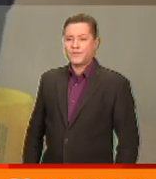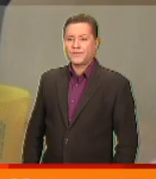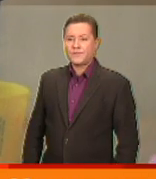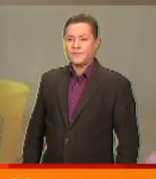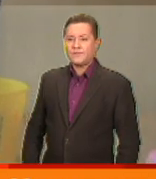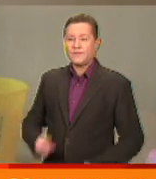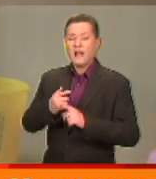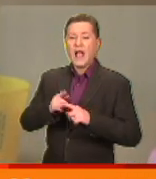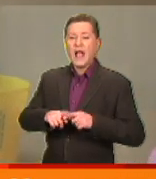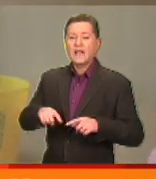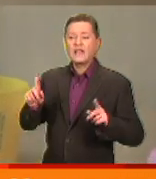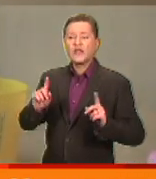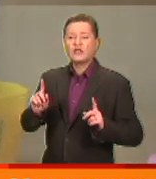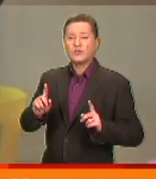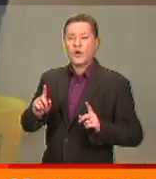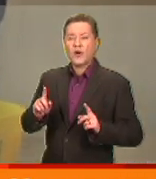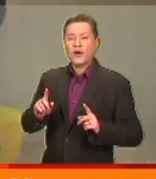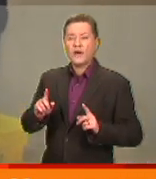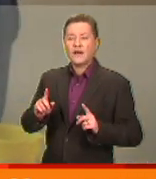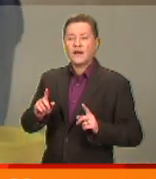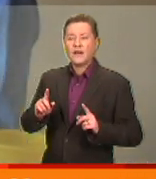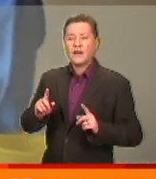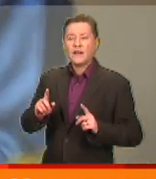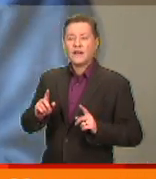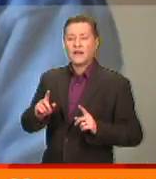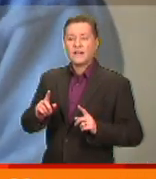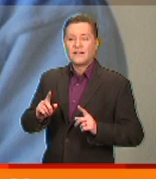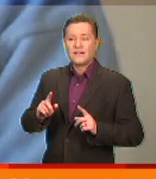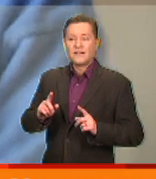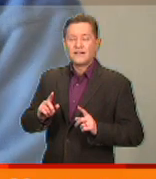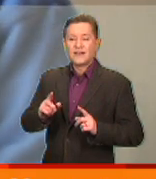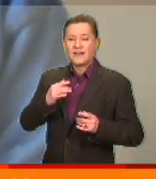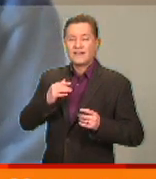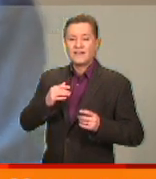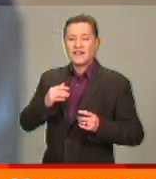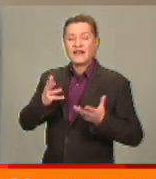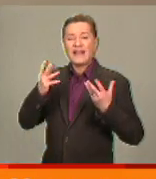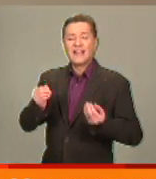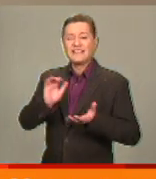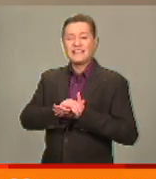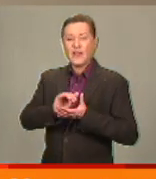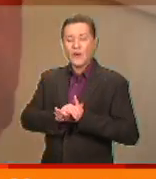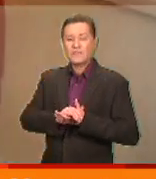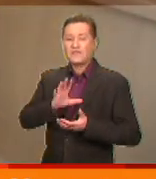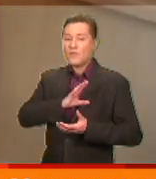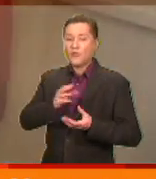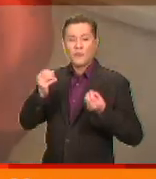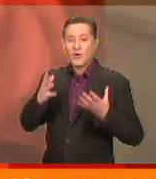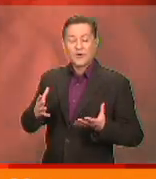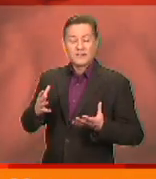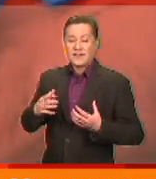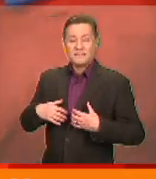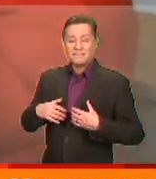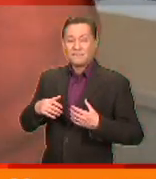Молодець. Це що? Хто це? Принцеса, що ли? Принцеса, так. День знайомства з ними був просто